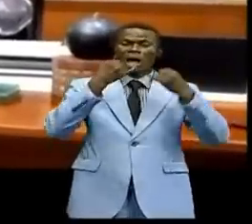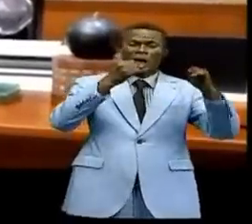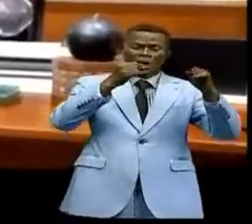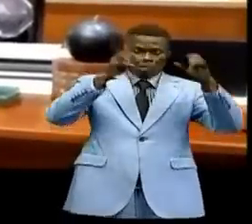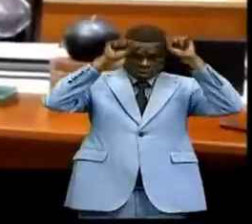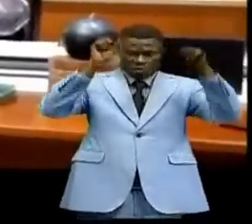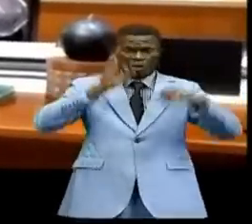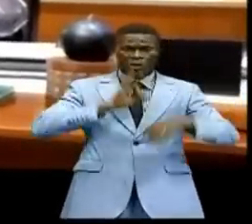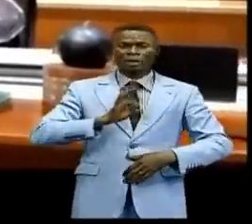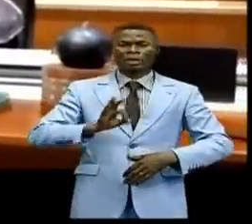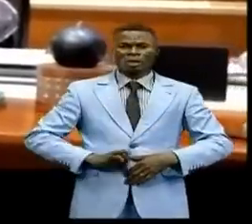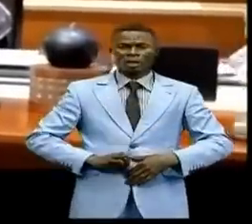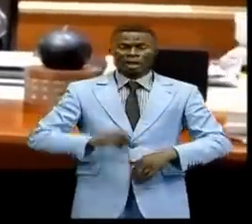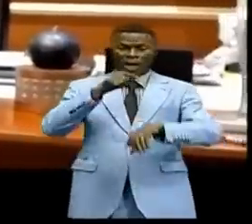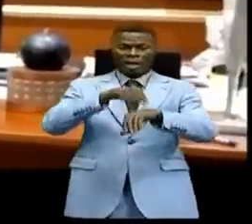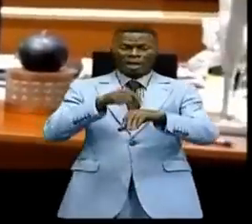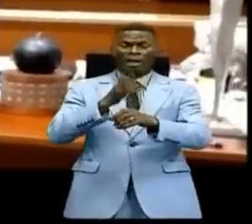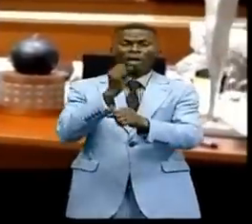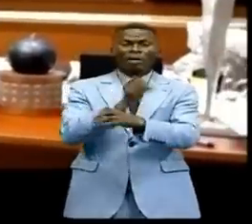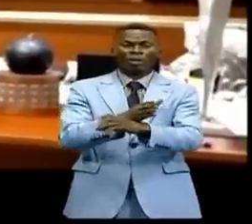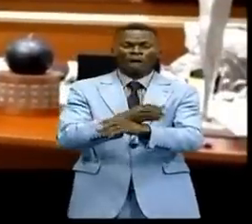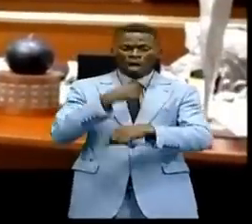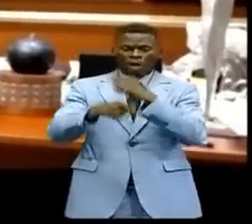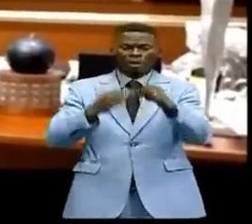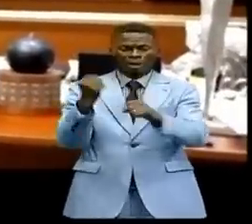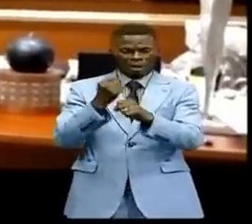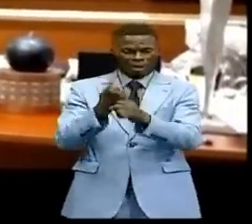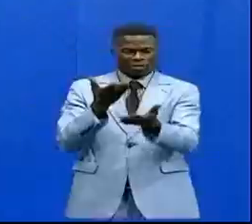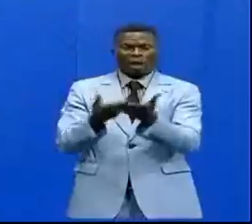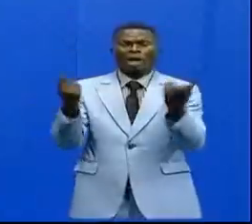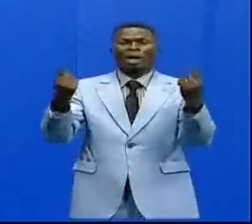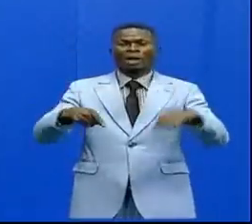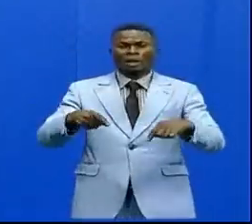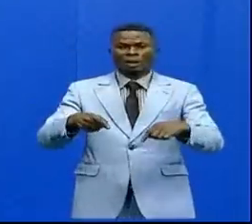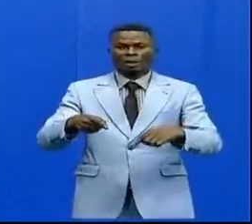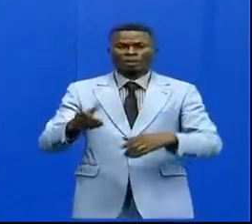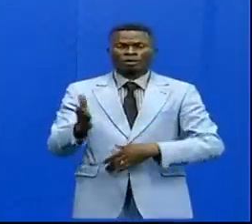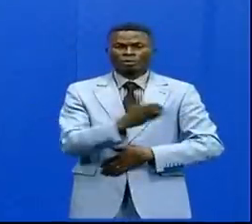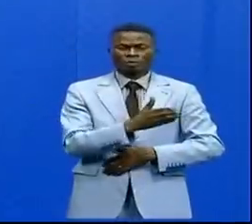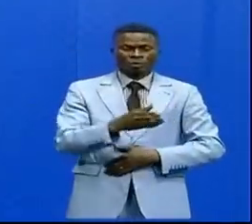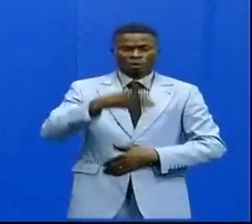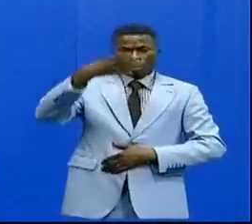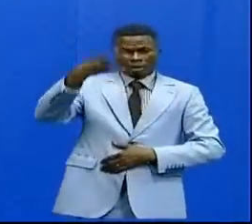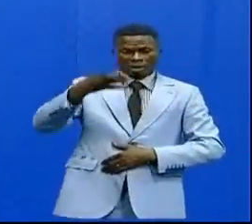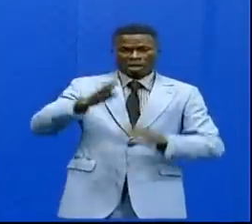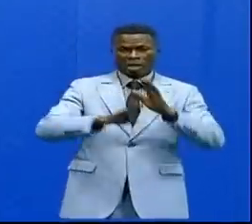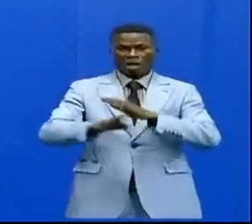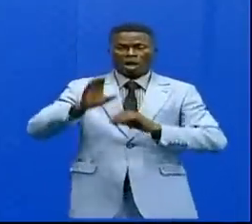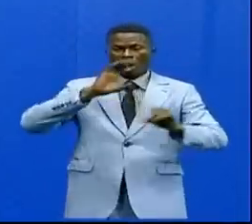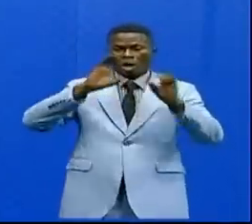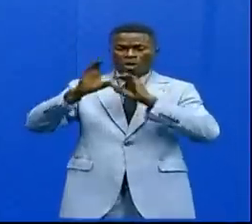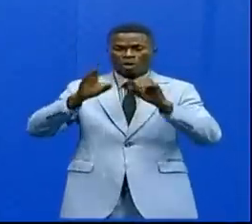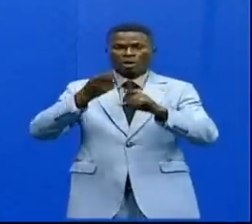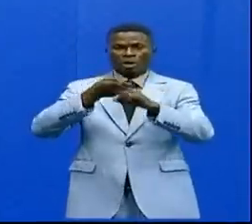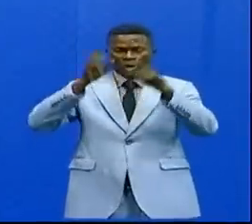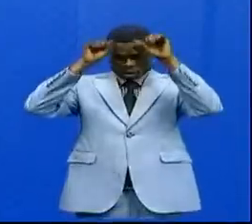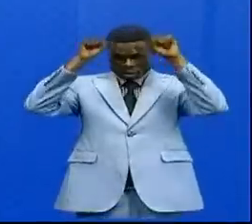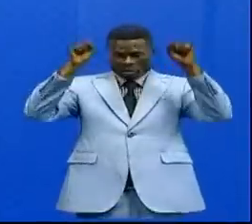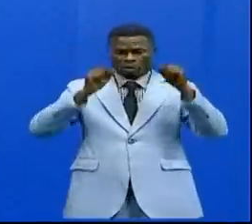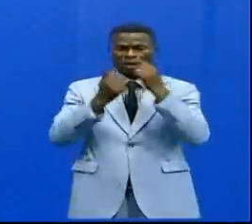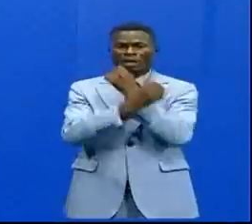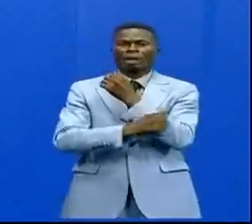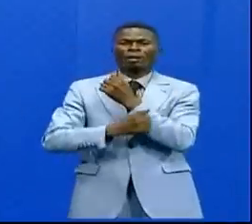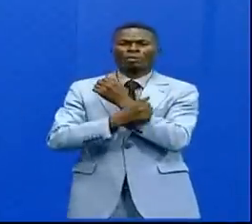de la République la date prévue pour le lancement des travaux. Dernier point de la communication du président de la